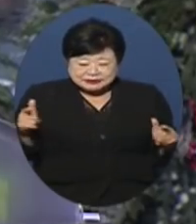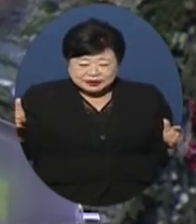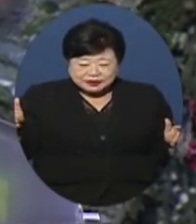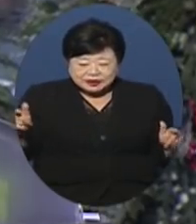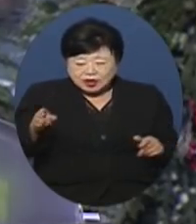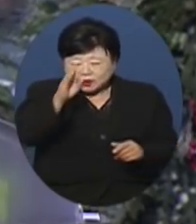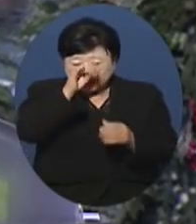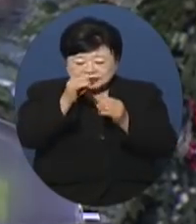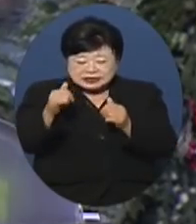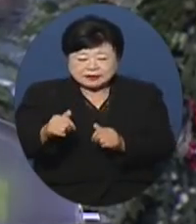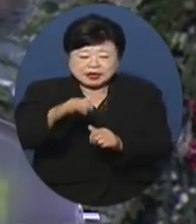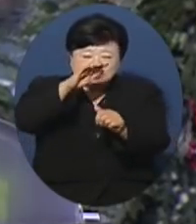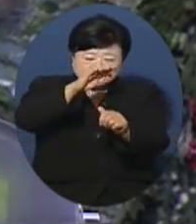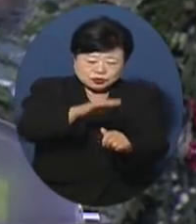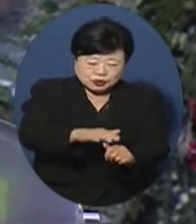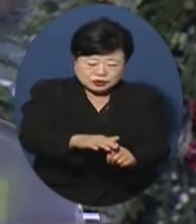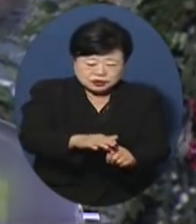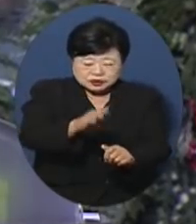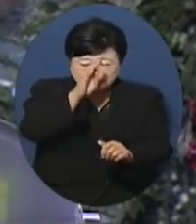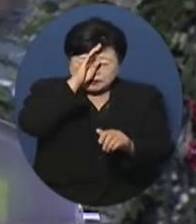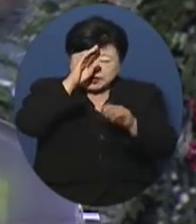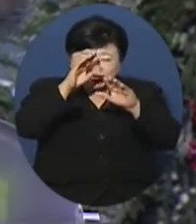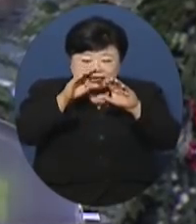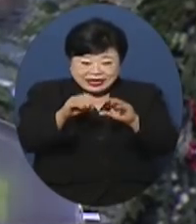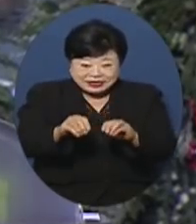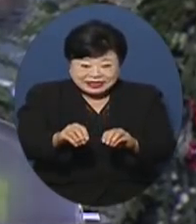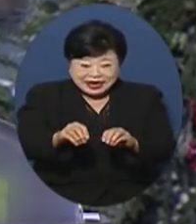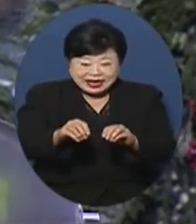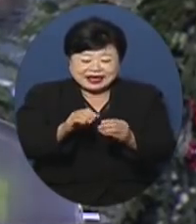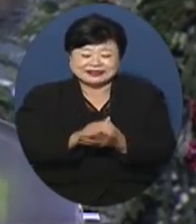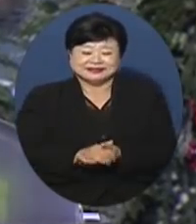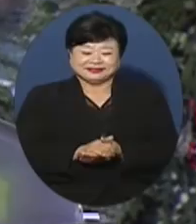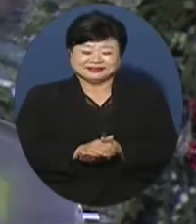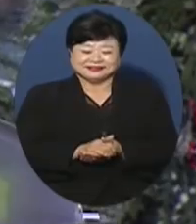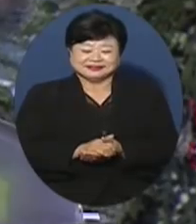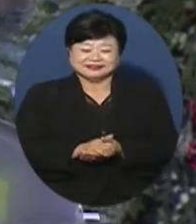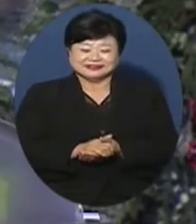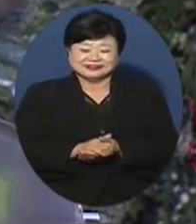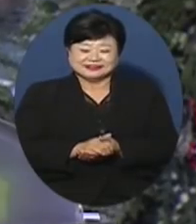아니하며 병든 자에게 손을 얹은 적 나으리라 하더라.